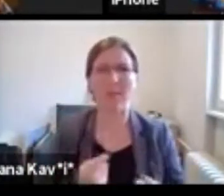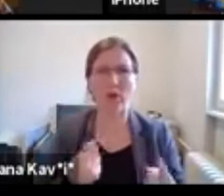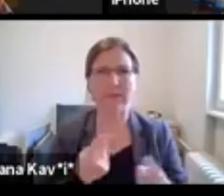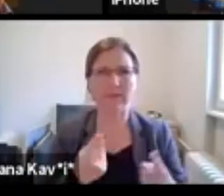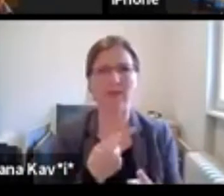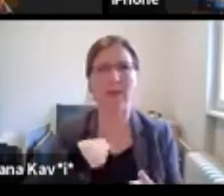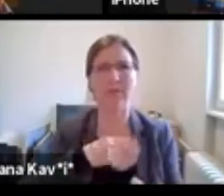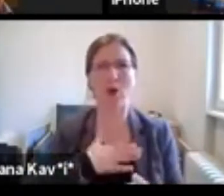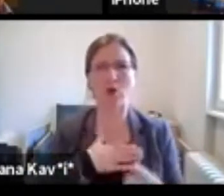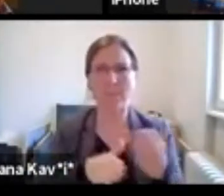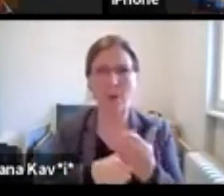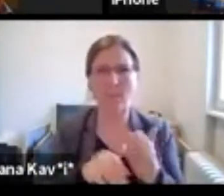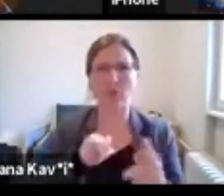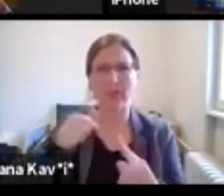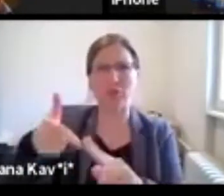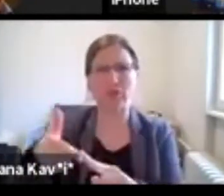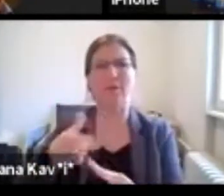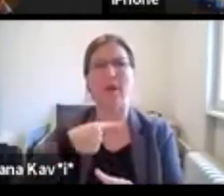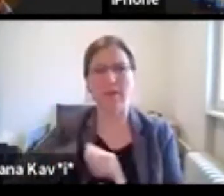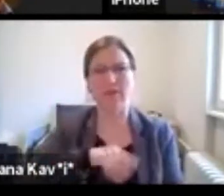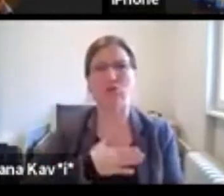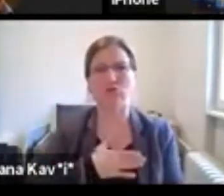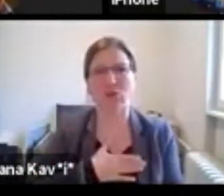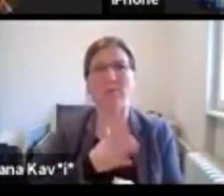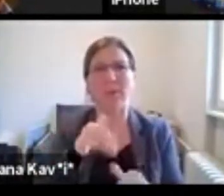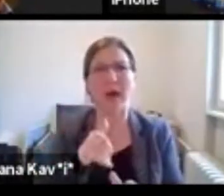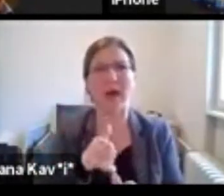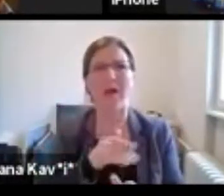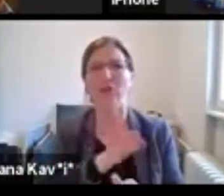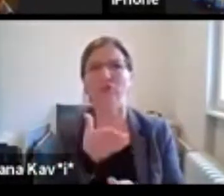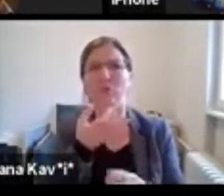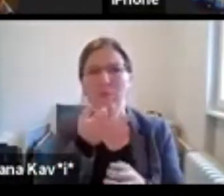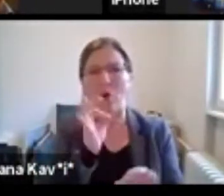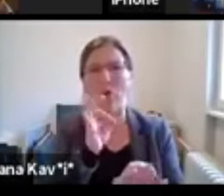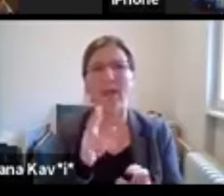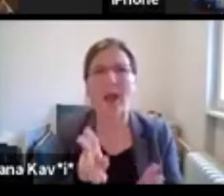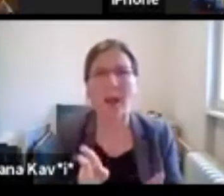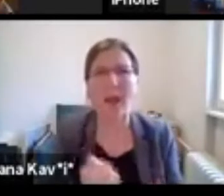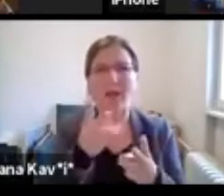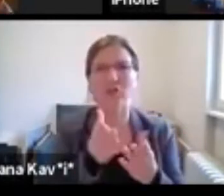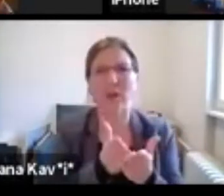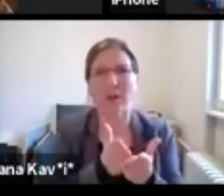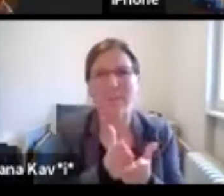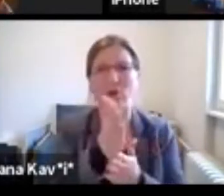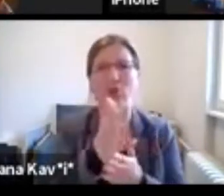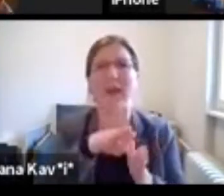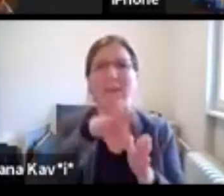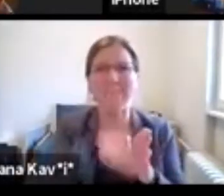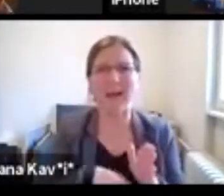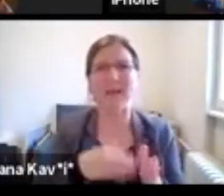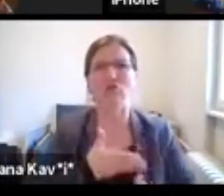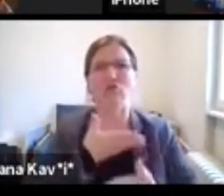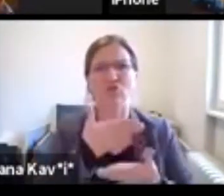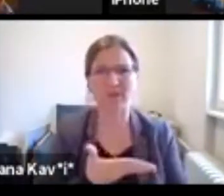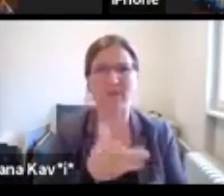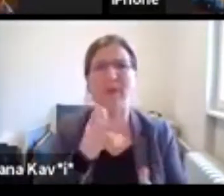što znamo dijelit ćemo jedni s drugima da bismo što bezbolnije sa što manje žrtava prebrodili ovo vrijeme.